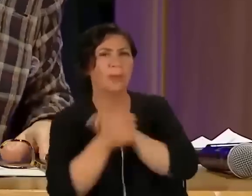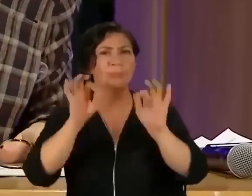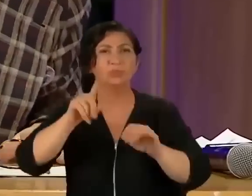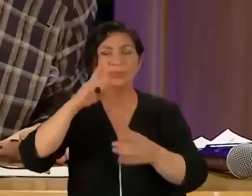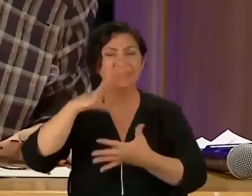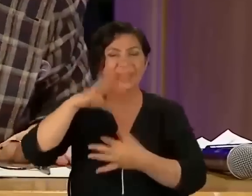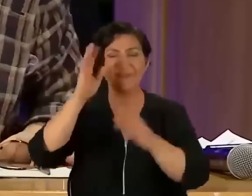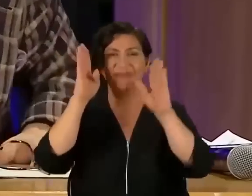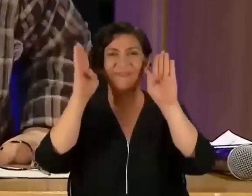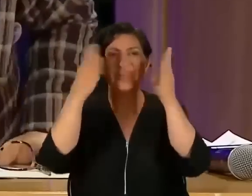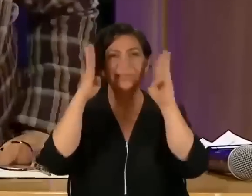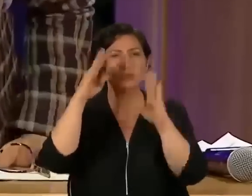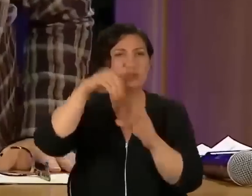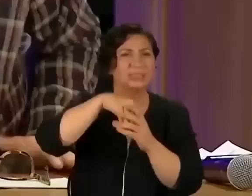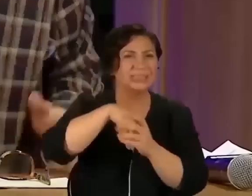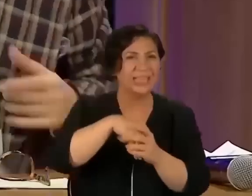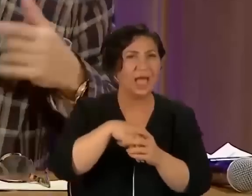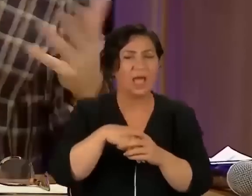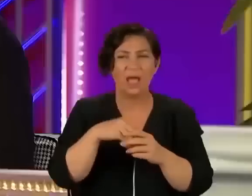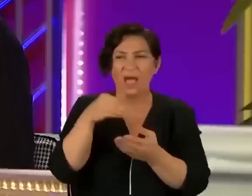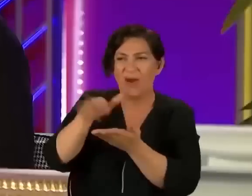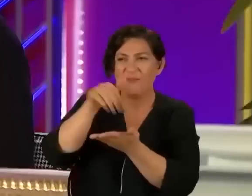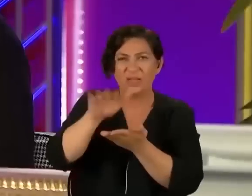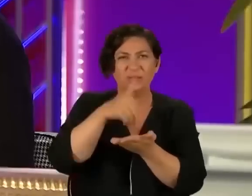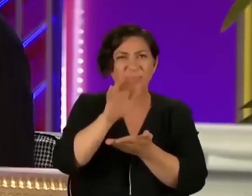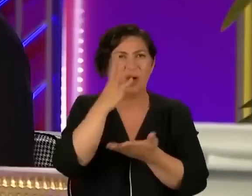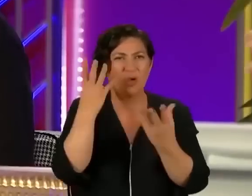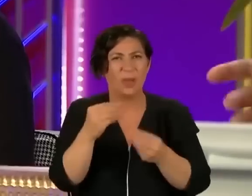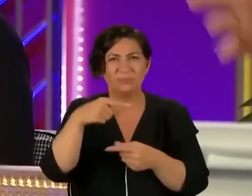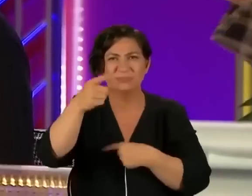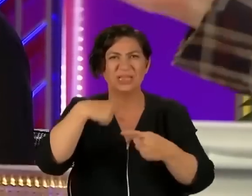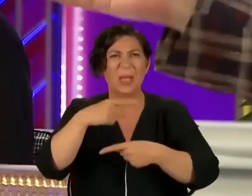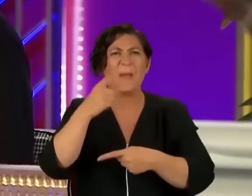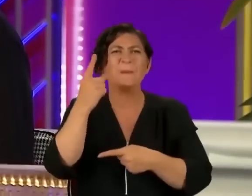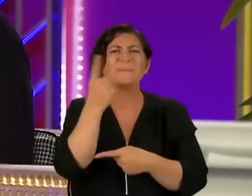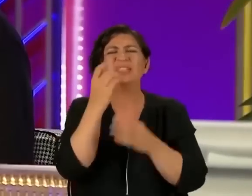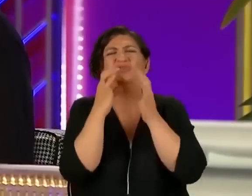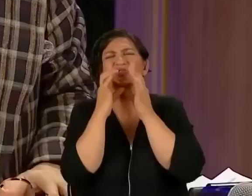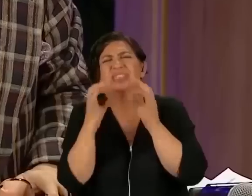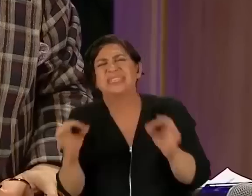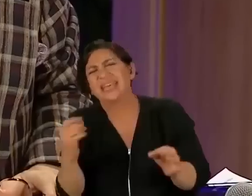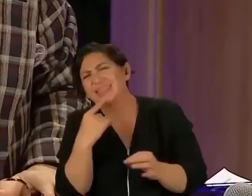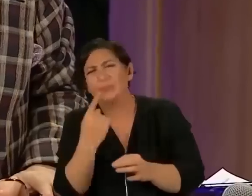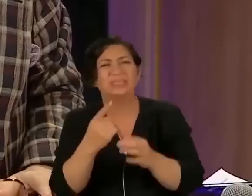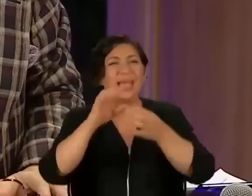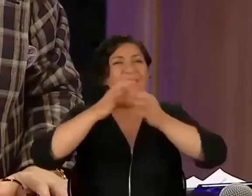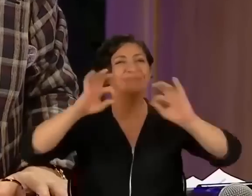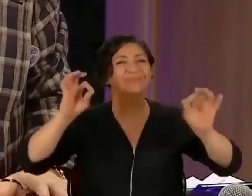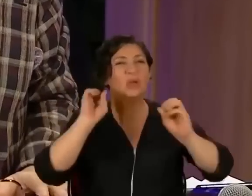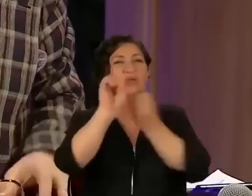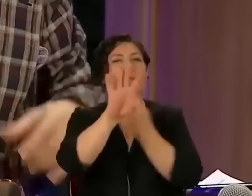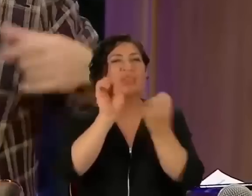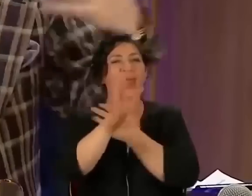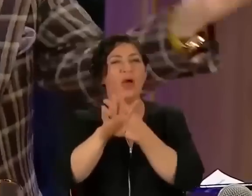insanların Facebook'ta mesela hani aforizmalar gönderiyorlar ya birbirlerine, işte bir Çinli demiş ki falan filan